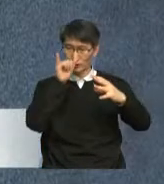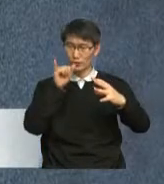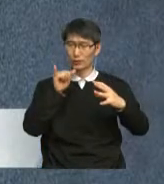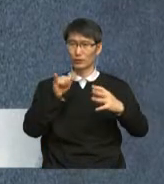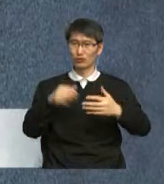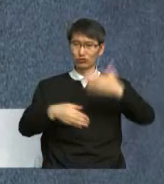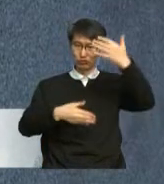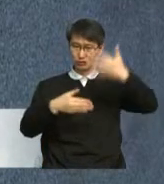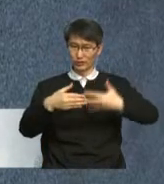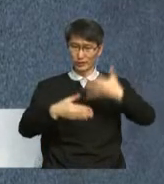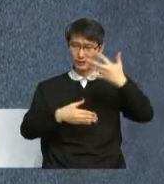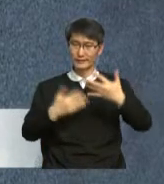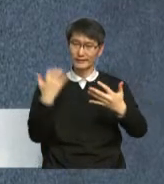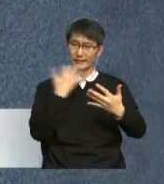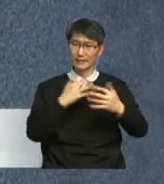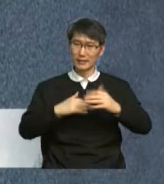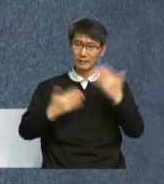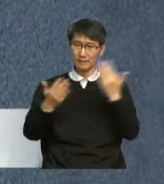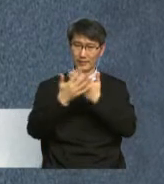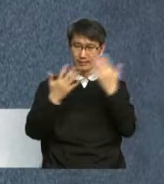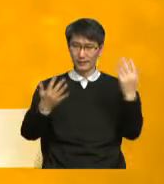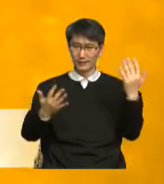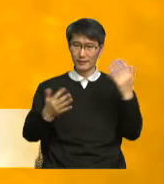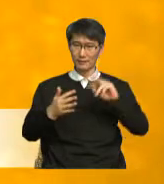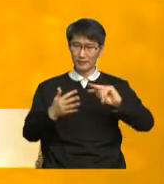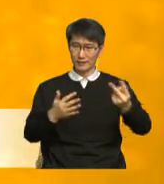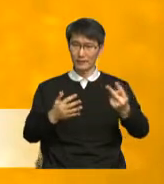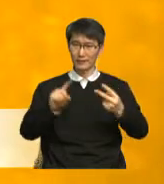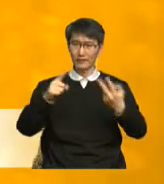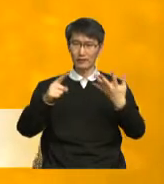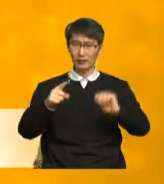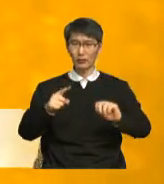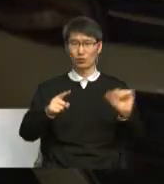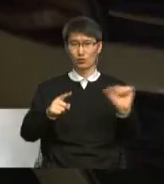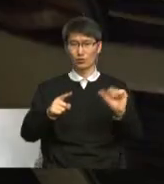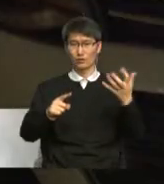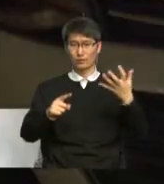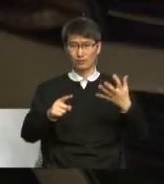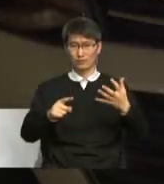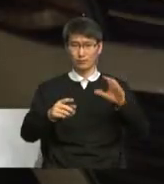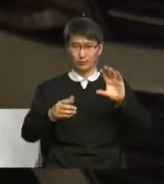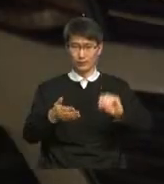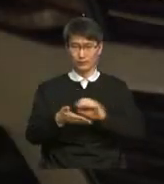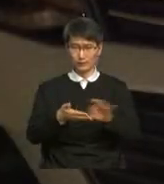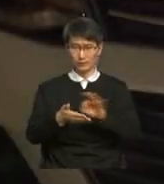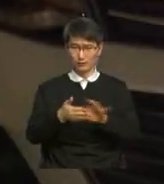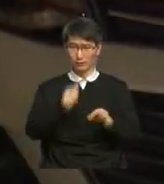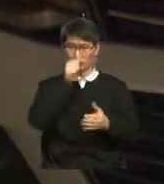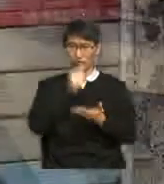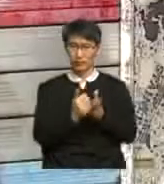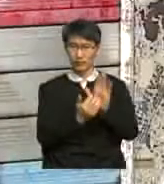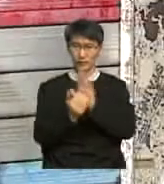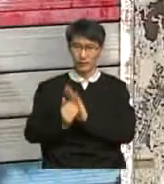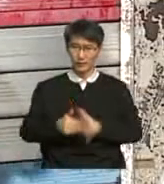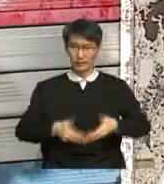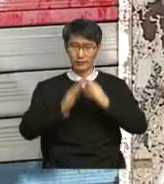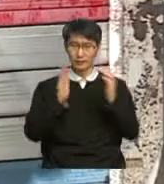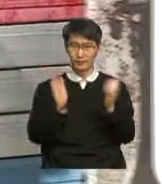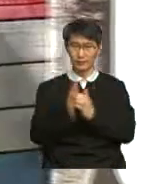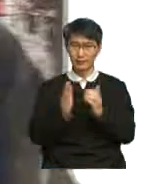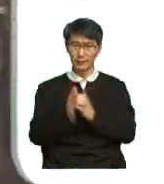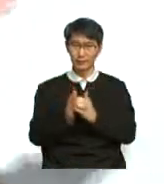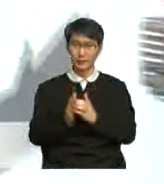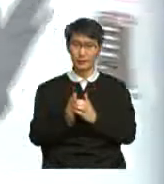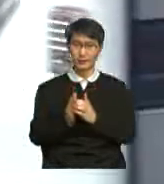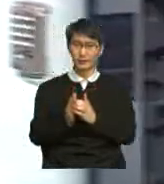셔터를 밝게 도색하는 등 군은 1억 5천만 원을 들여 130여 개 범죄 예방 시설물을 설치했습니다. 비대면으로